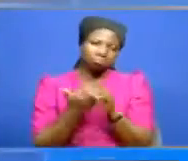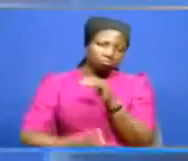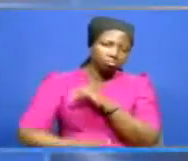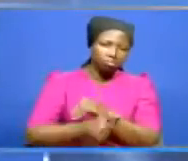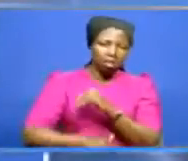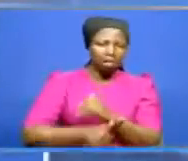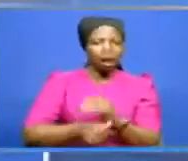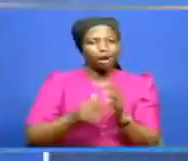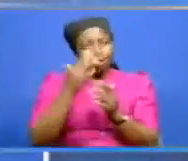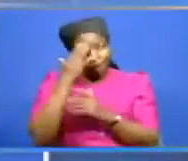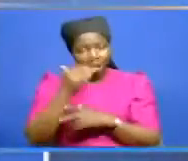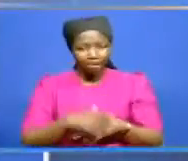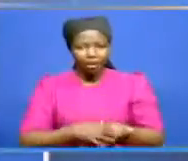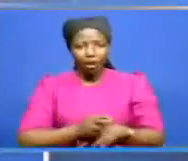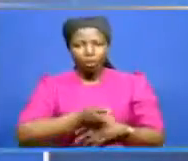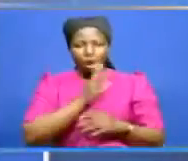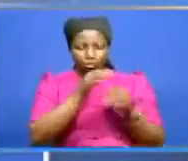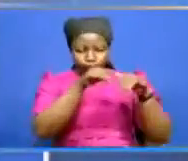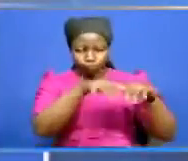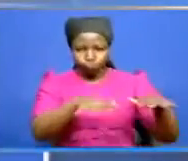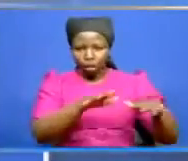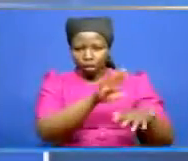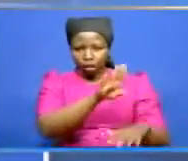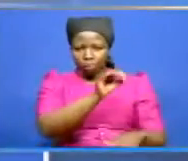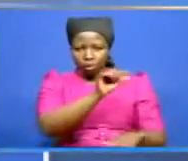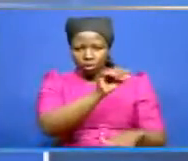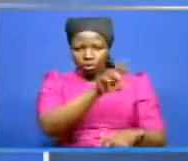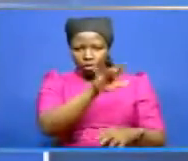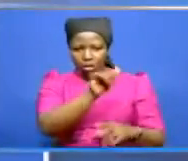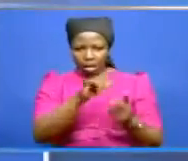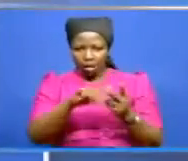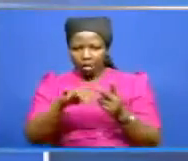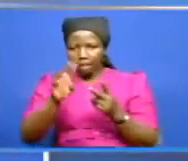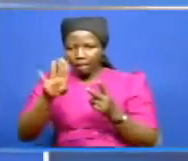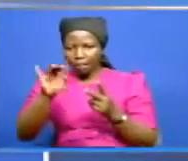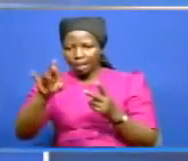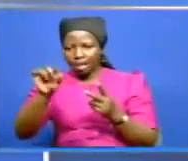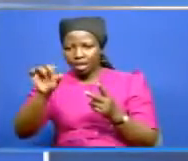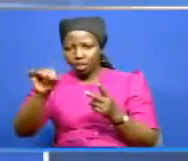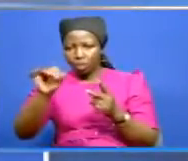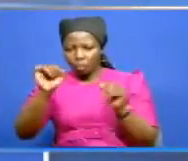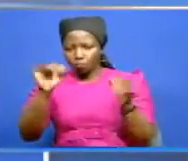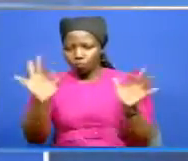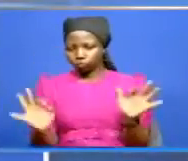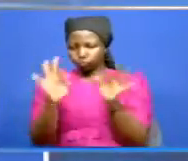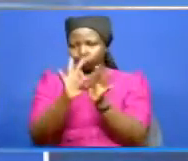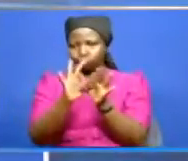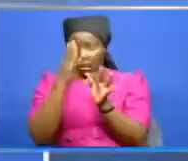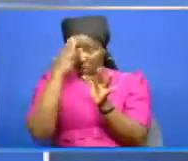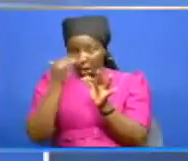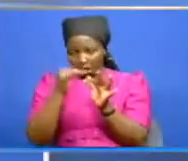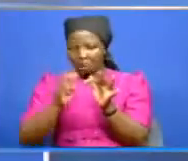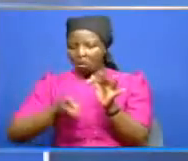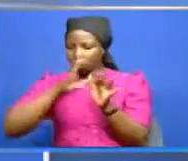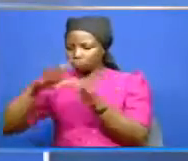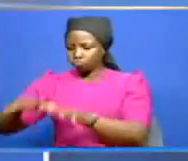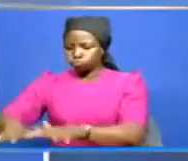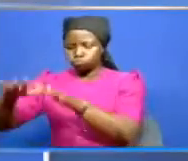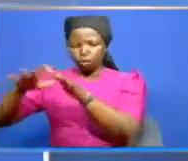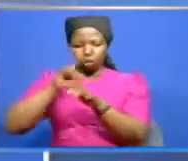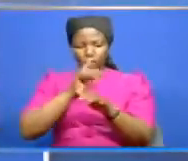hofu kwamba maziwa Bogoria na Baringo huenda yakaungana kutokana na ongezeko la viwango vya maji kwenye maziwa ya eneo la Rift